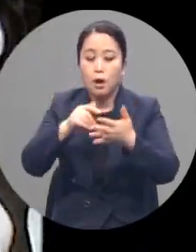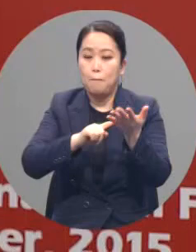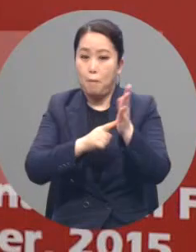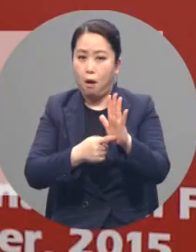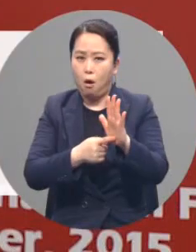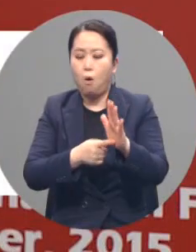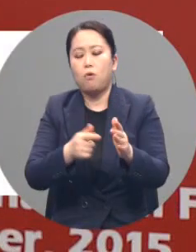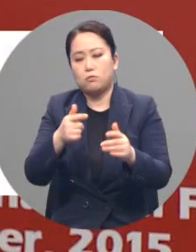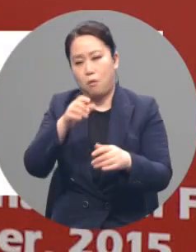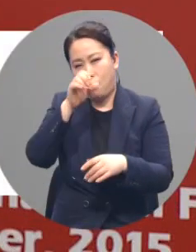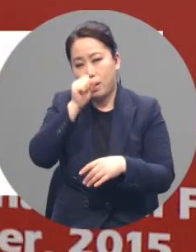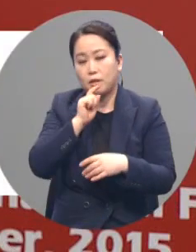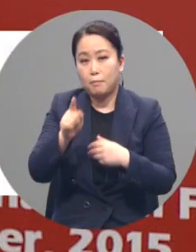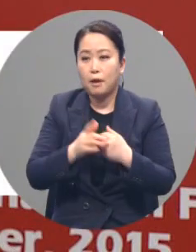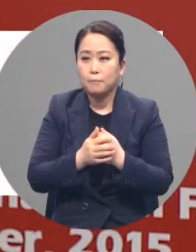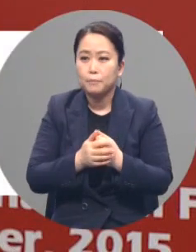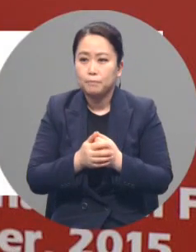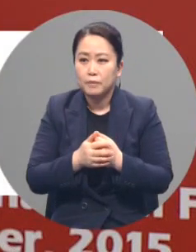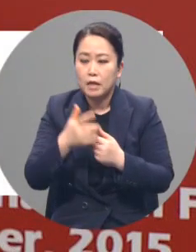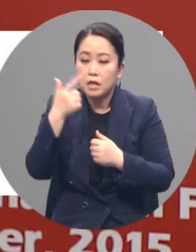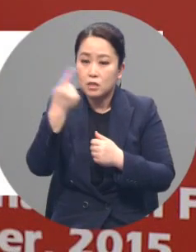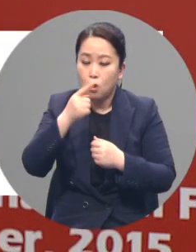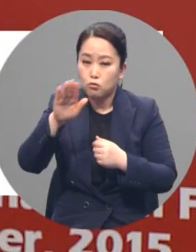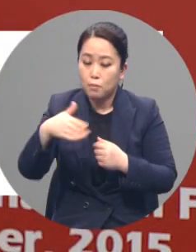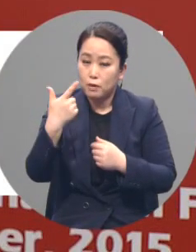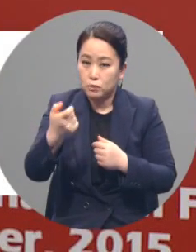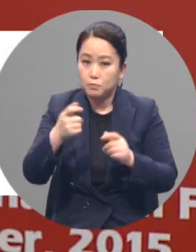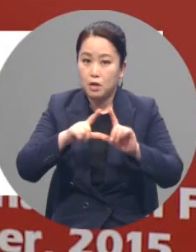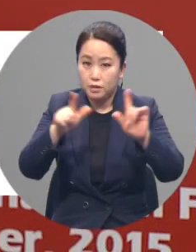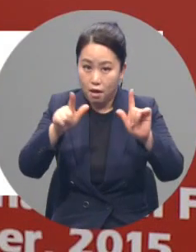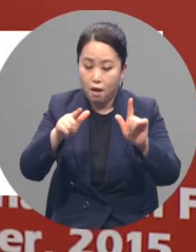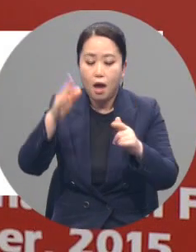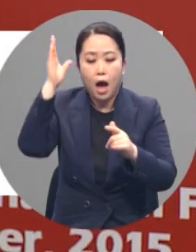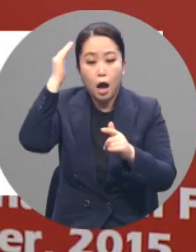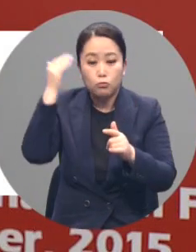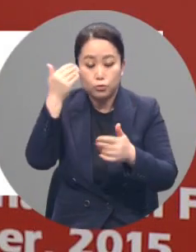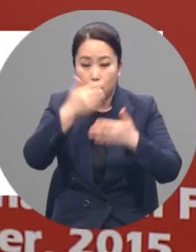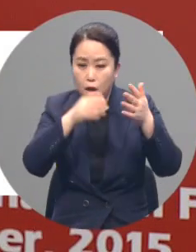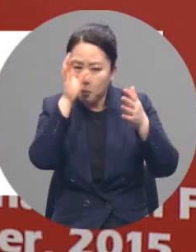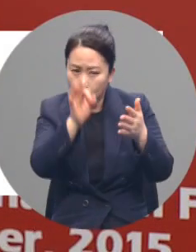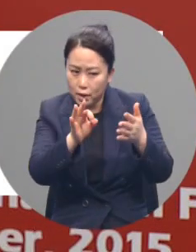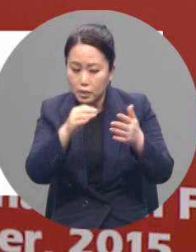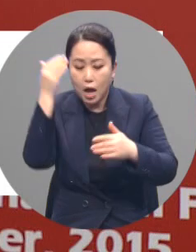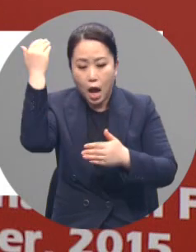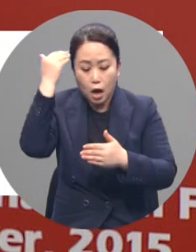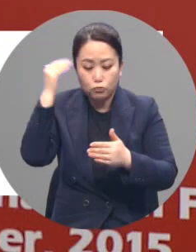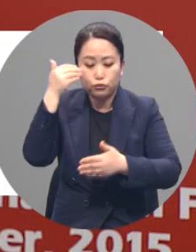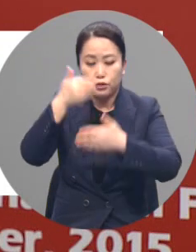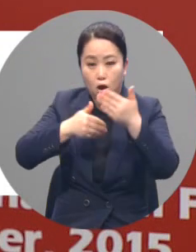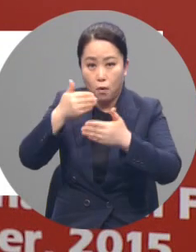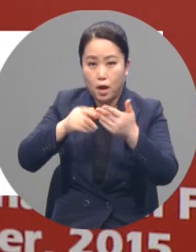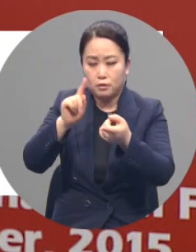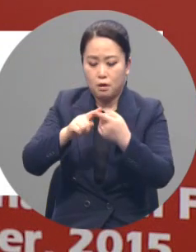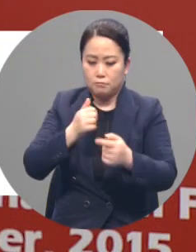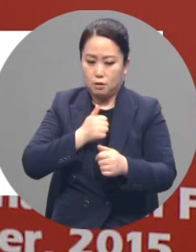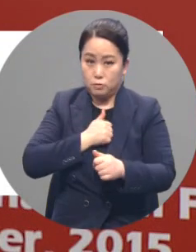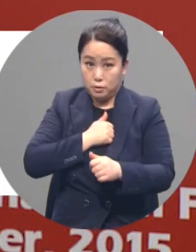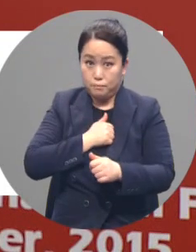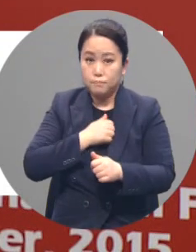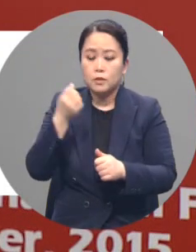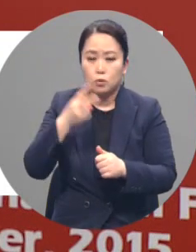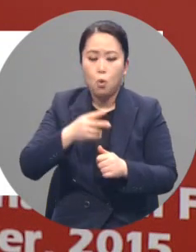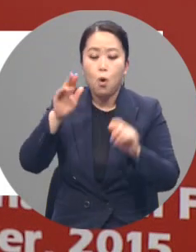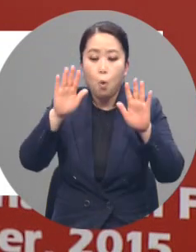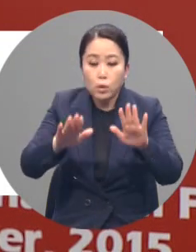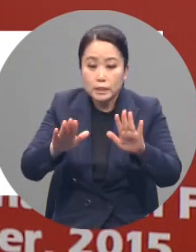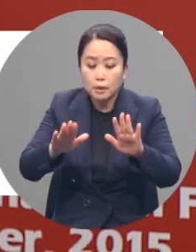60년대 한국 영화들을 보면은 한국 영화에 대한 자긍심과 오늘의 한국 영화가 이렇게